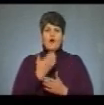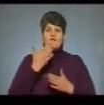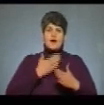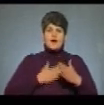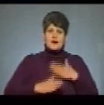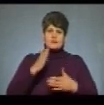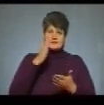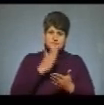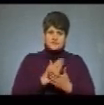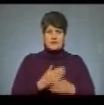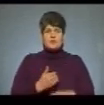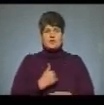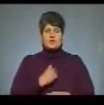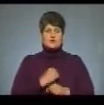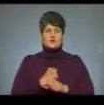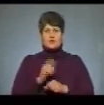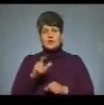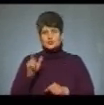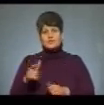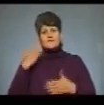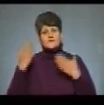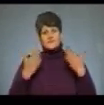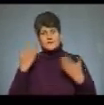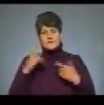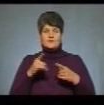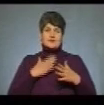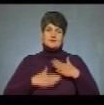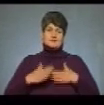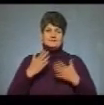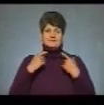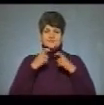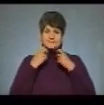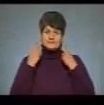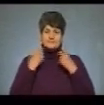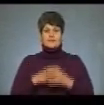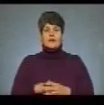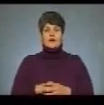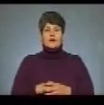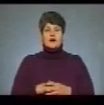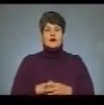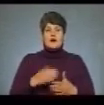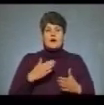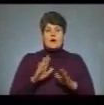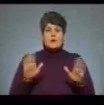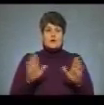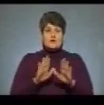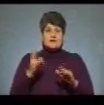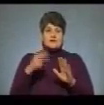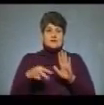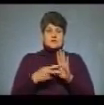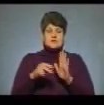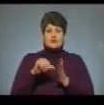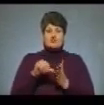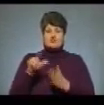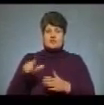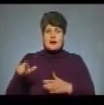хотіли зробити всім людям дуже весело, щоб вони радувалися. Колядували 27 учасників обласного обрядово-фольклорного